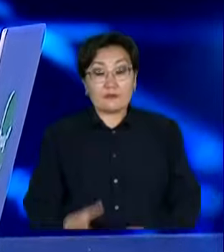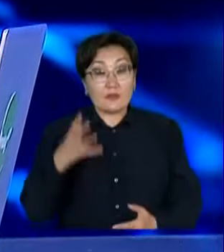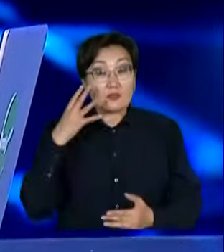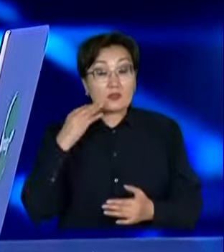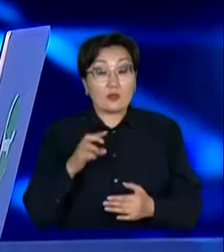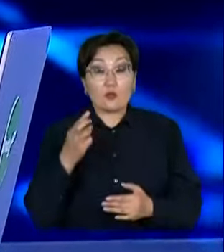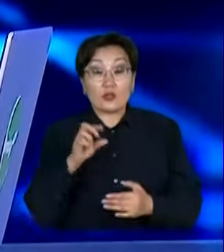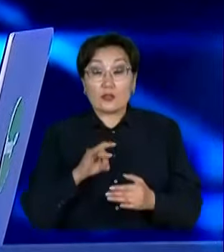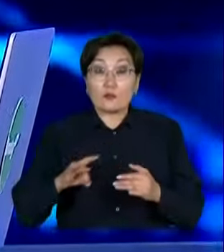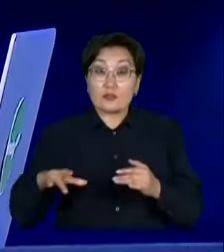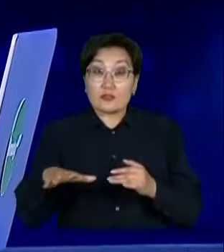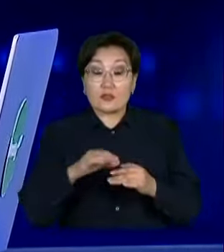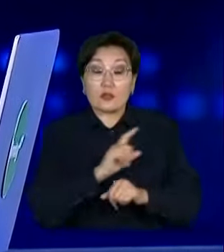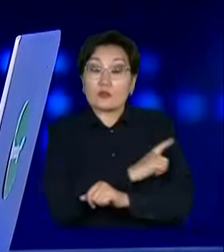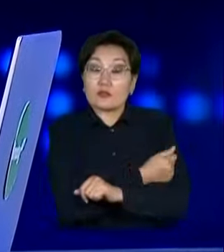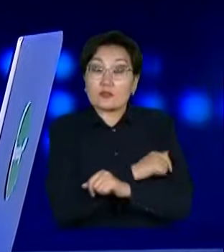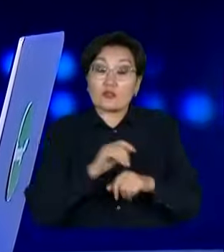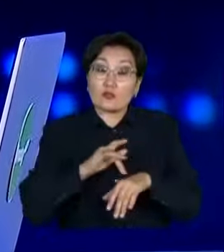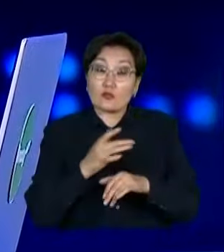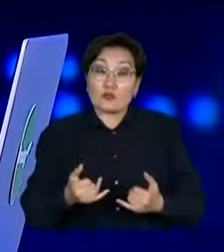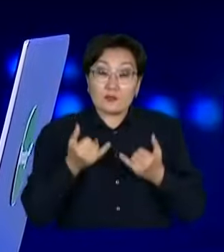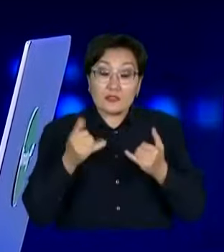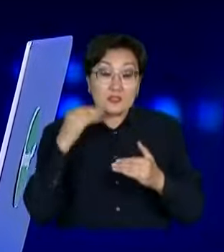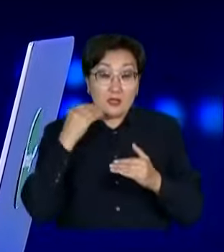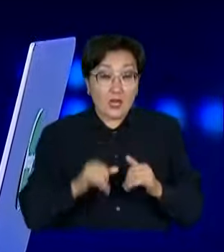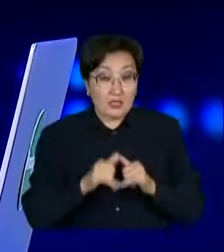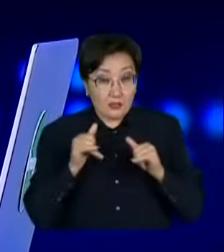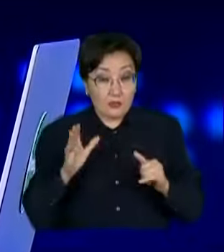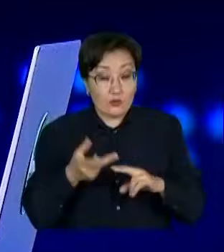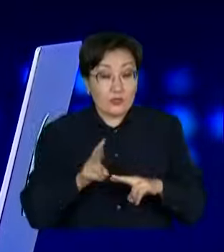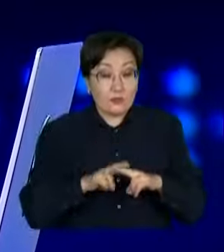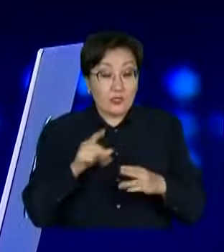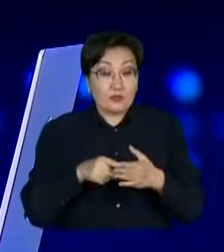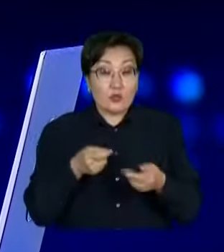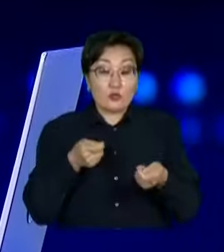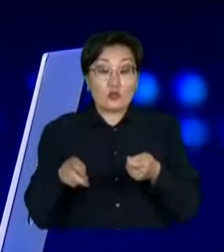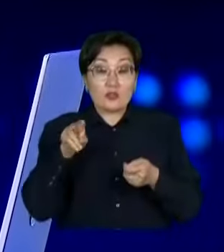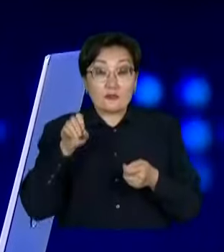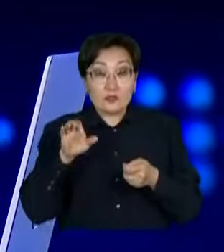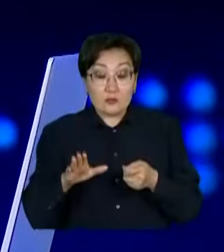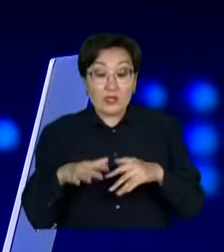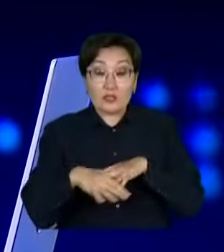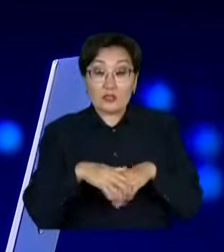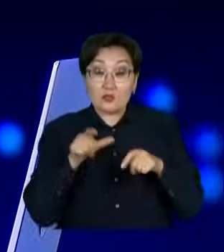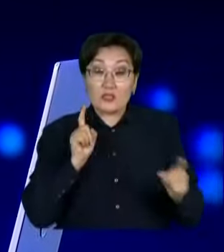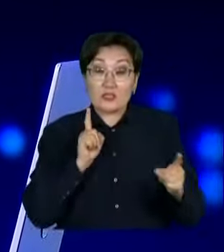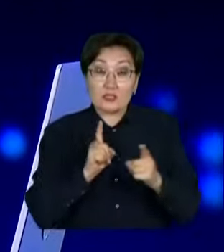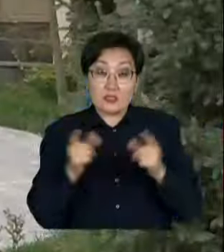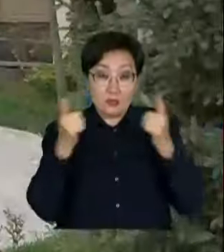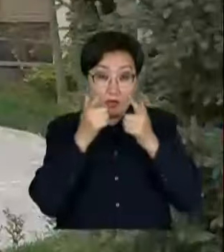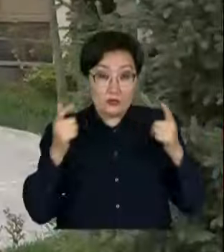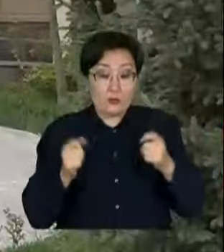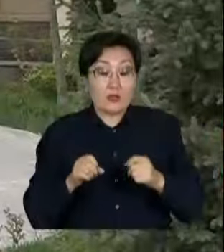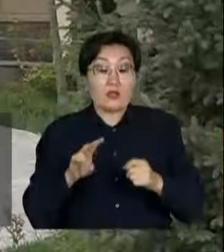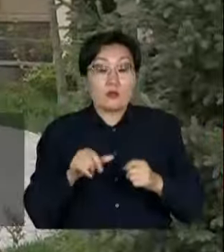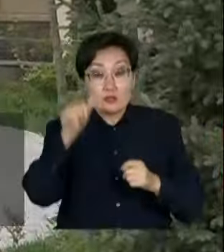Алматының Бостандық ауданында медициналық қызмет көрсету сапасы артады. Бұл туралы қала әкімі Ерболат Досаев халықпен кездесуінде айтты.